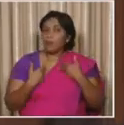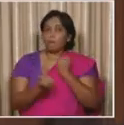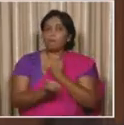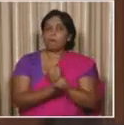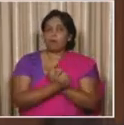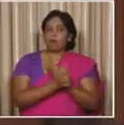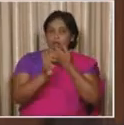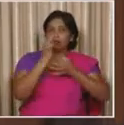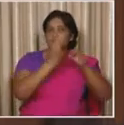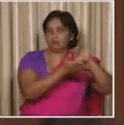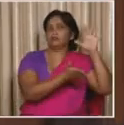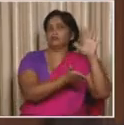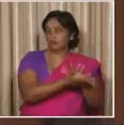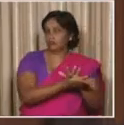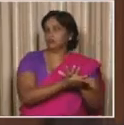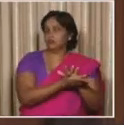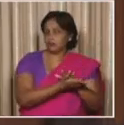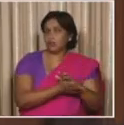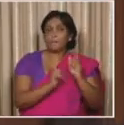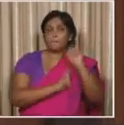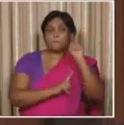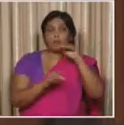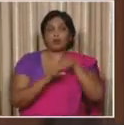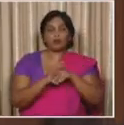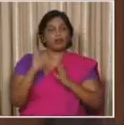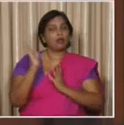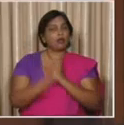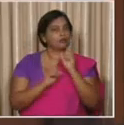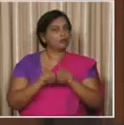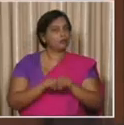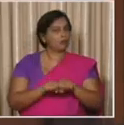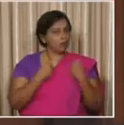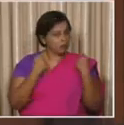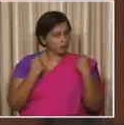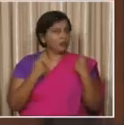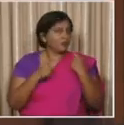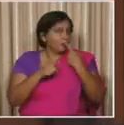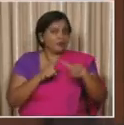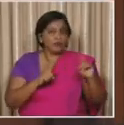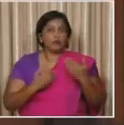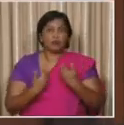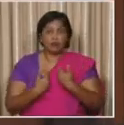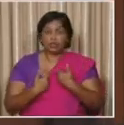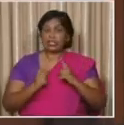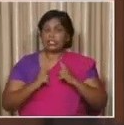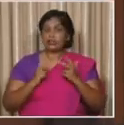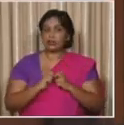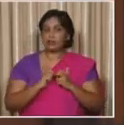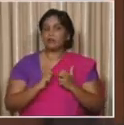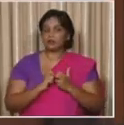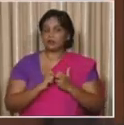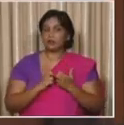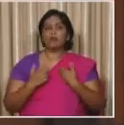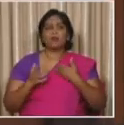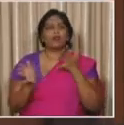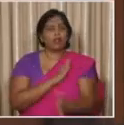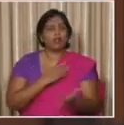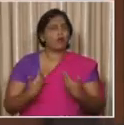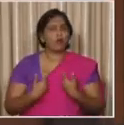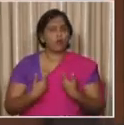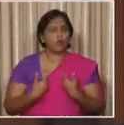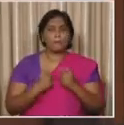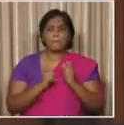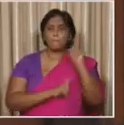තමයි පැමිණිලා දාන්න වෙන්නේ. මොකද මේ පාර්ලිමේන්තු වරප්‍රසාදව කඩවීමක් වගේ පමණක් නේ මට ජීවිත තර්ජනයක්. මොකද්ද මම කරලා තියෙන වරද?